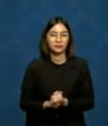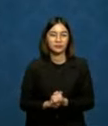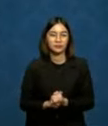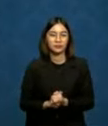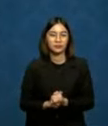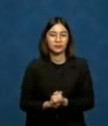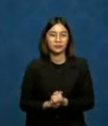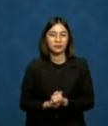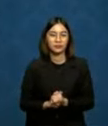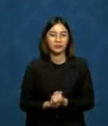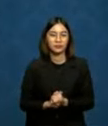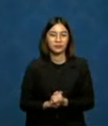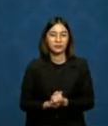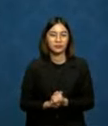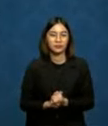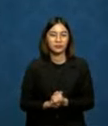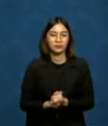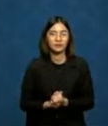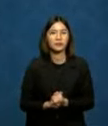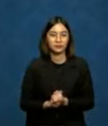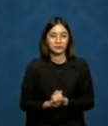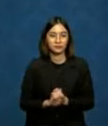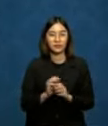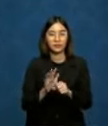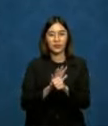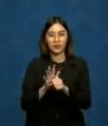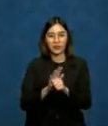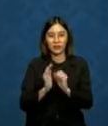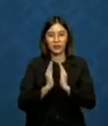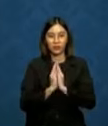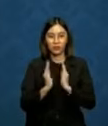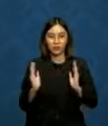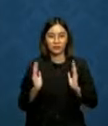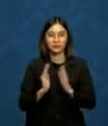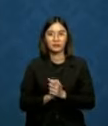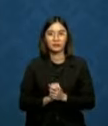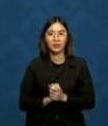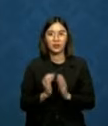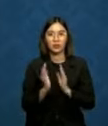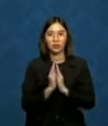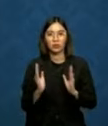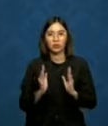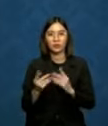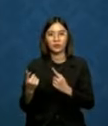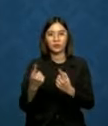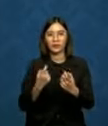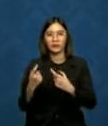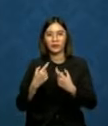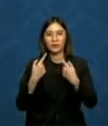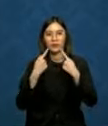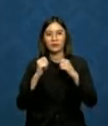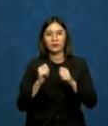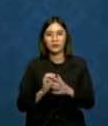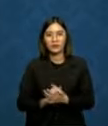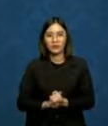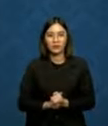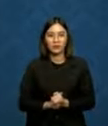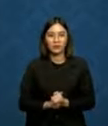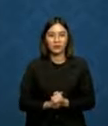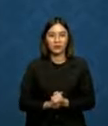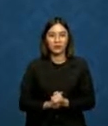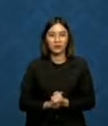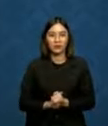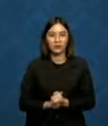ค่ะครับผมว่าพอสมควรนะครับขอบพระคุณนะครับขอบคุณสำหรับการถามและการตอบที่ได้ลงดตเพิ่มเติมด้วยนะ